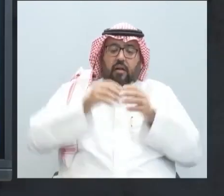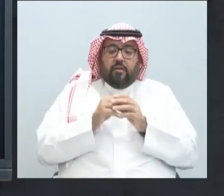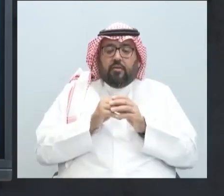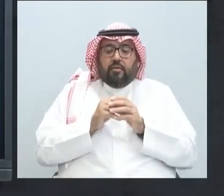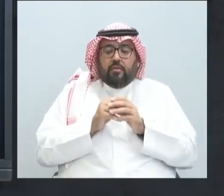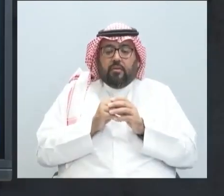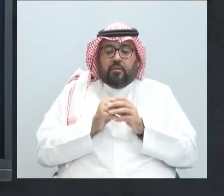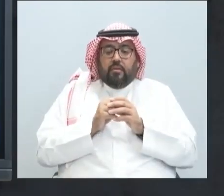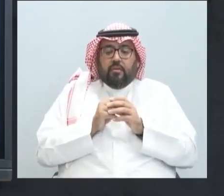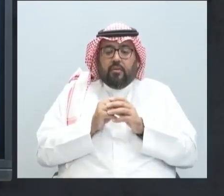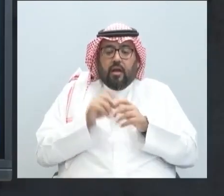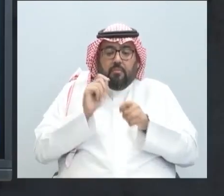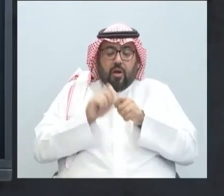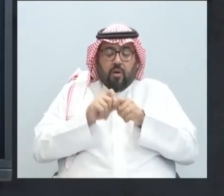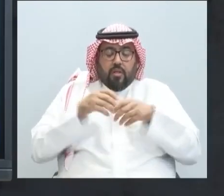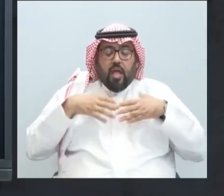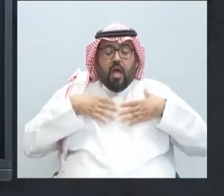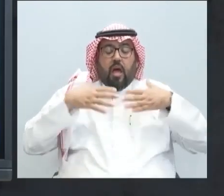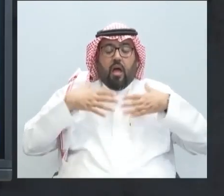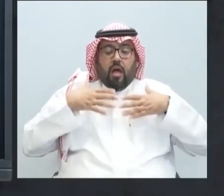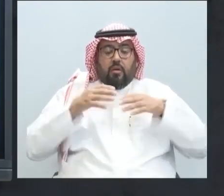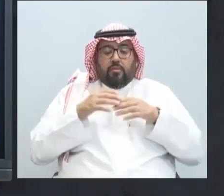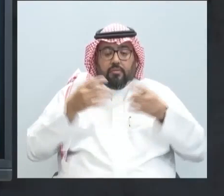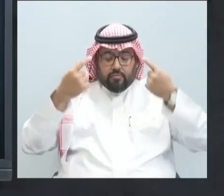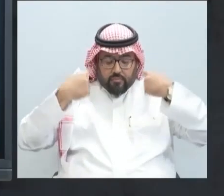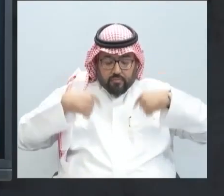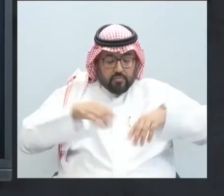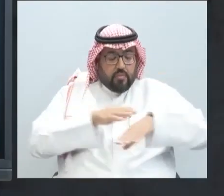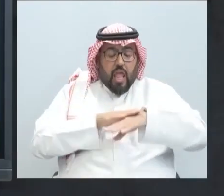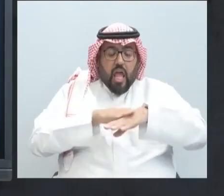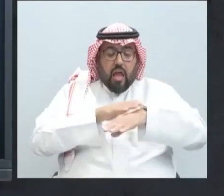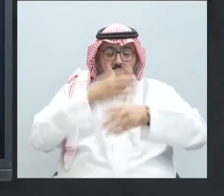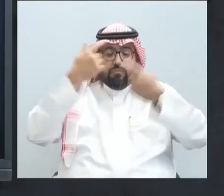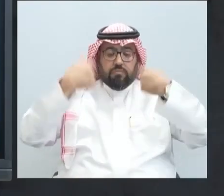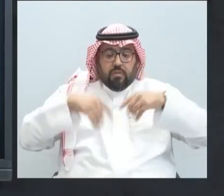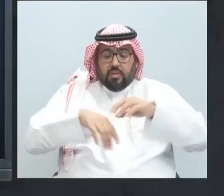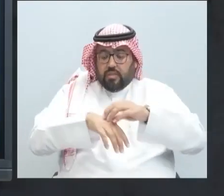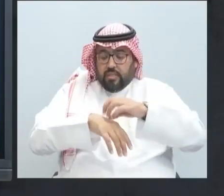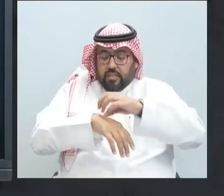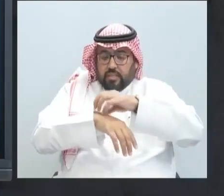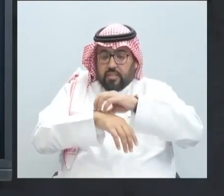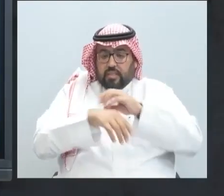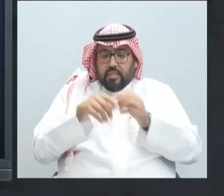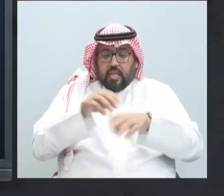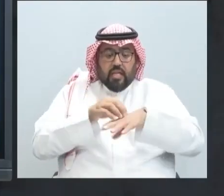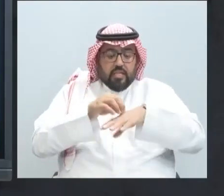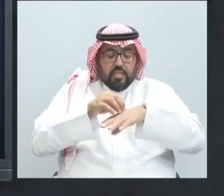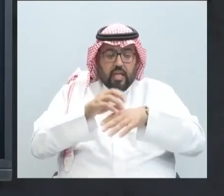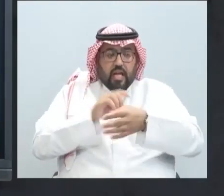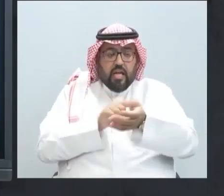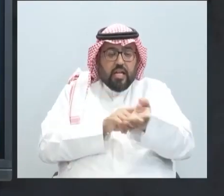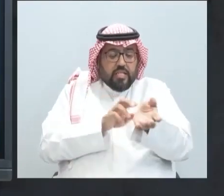من هذا المخلوق الحي عندما ذكرنا انه الطبقه الخارجيه تعطي الانسجه والجلد والاعصاب